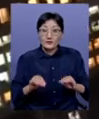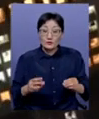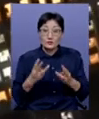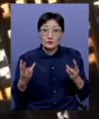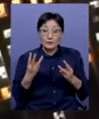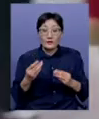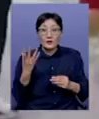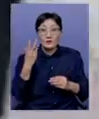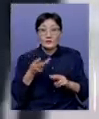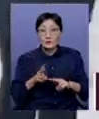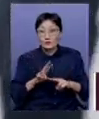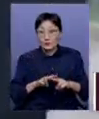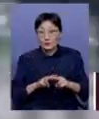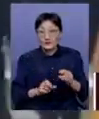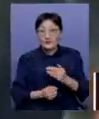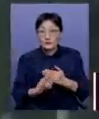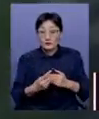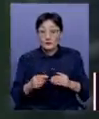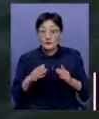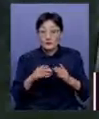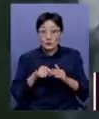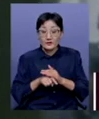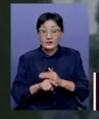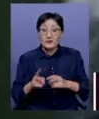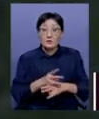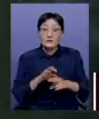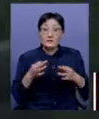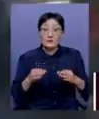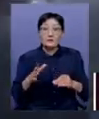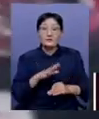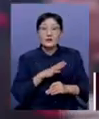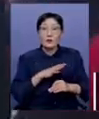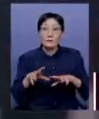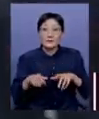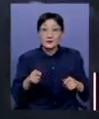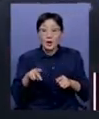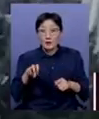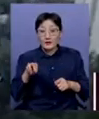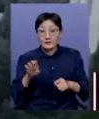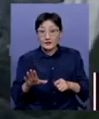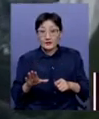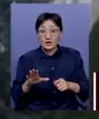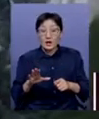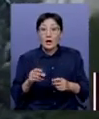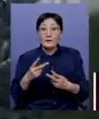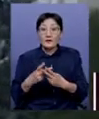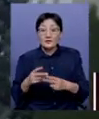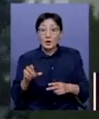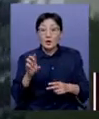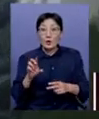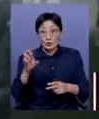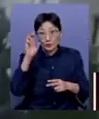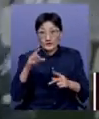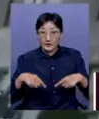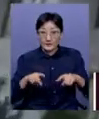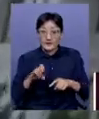который вспыхнул в одном из помещений. Этой же ночью протестующие освободили бывшего президента Алмазбека Атамбаева из СИЗО Госкомитета